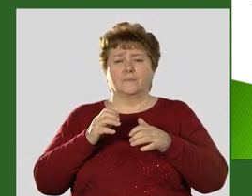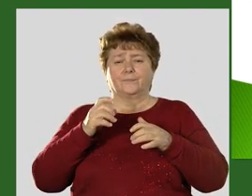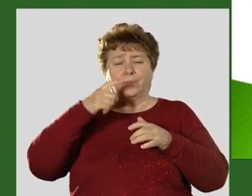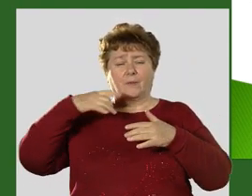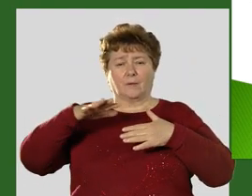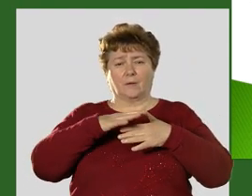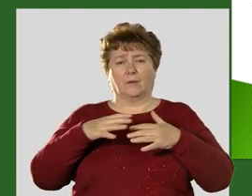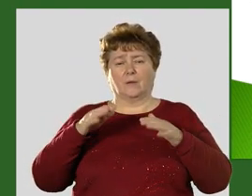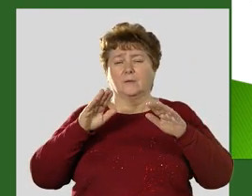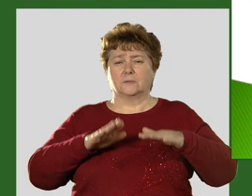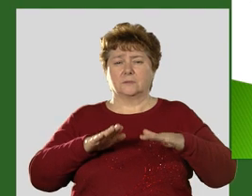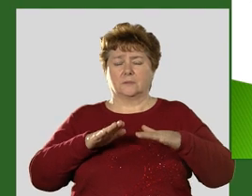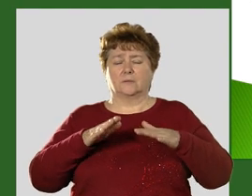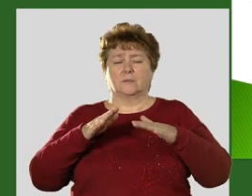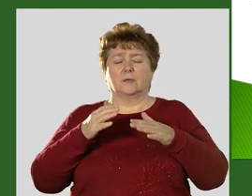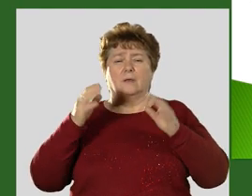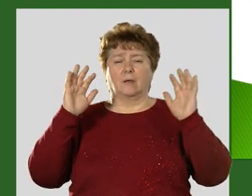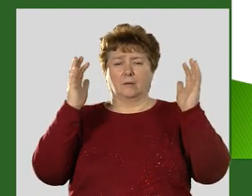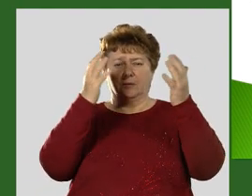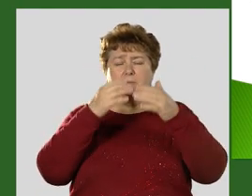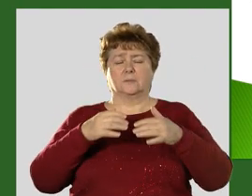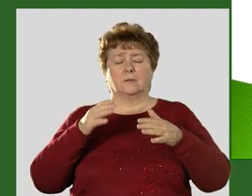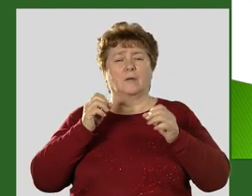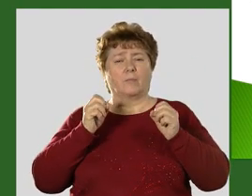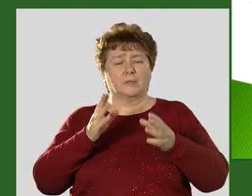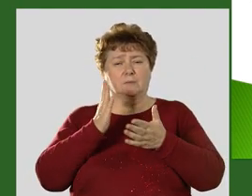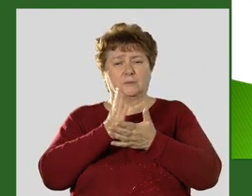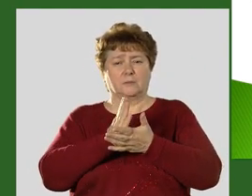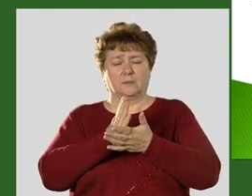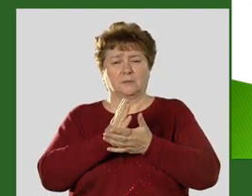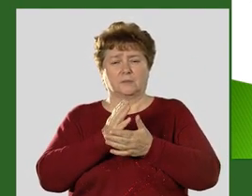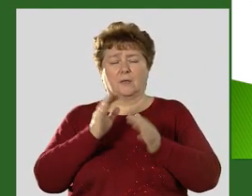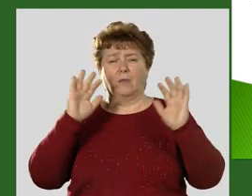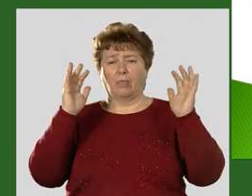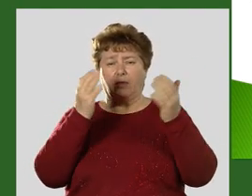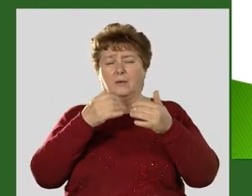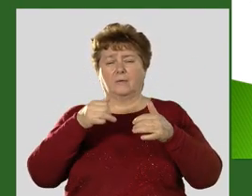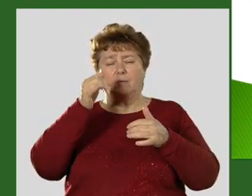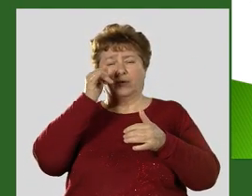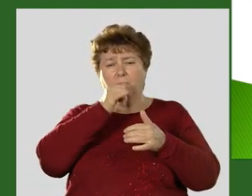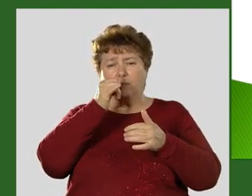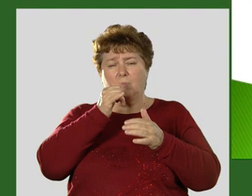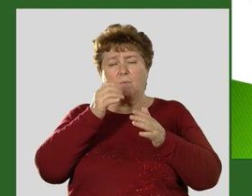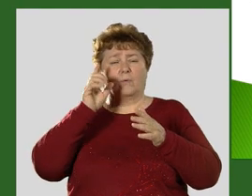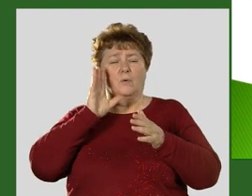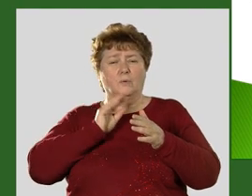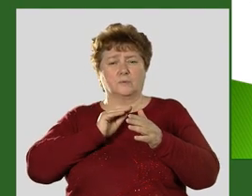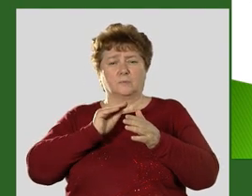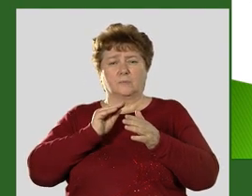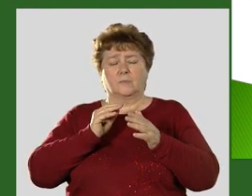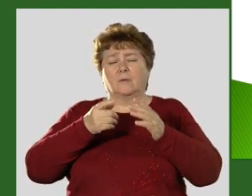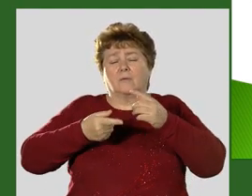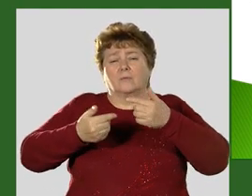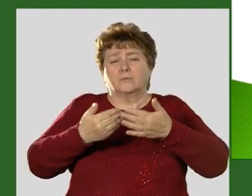Экологическое состояние лесных ресурсов вызывает серьезные опасения. Деревья не успевают возобновляться